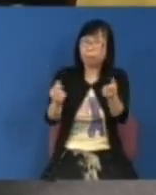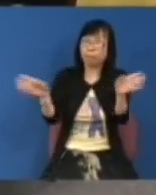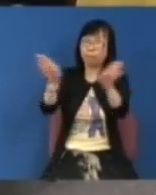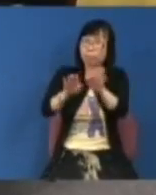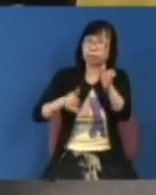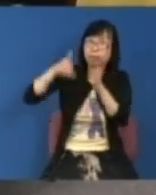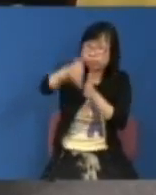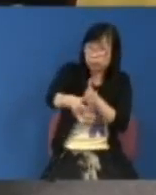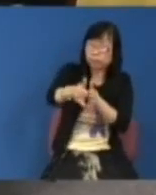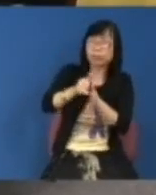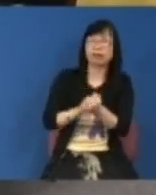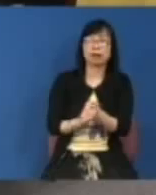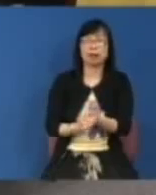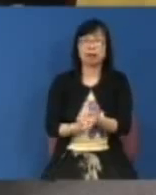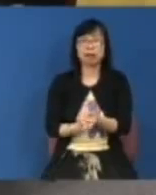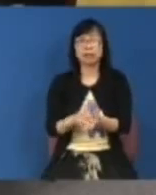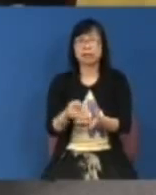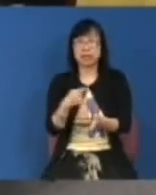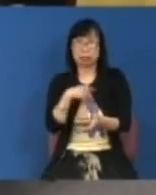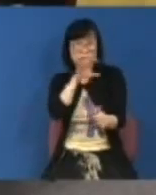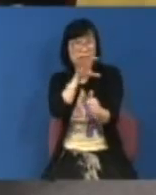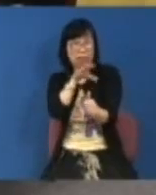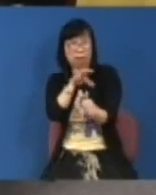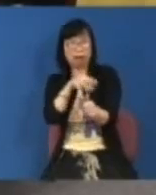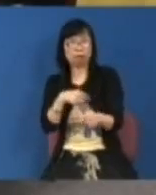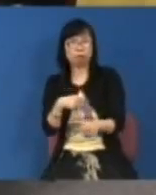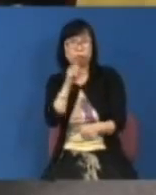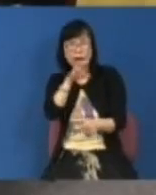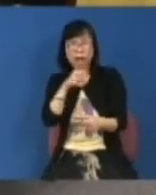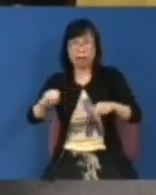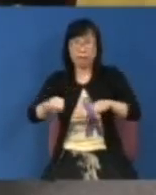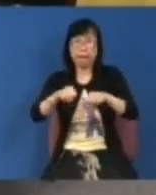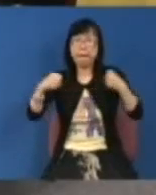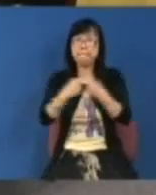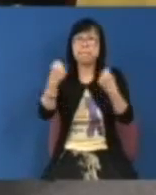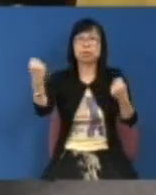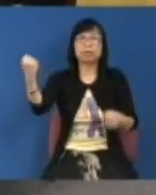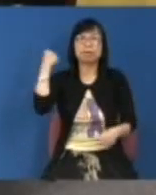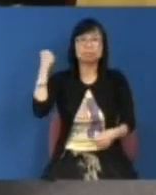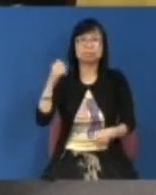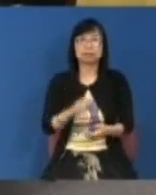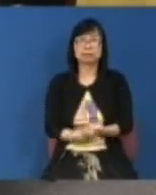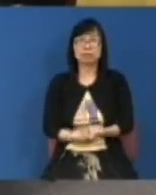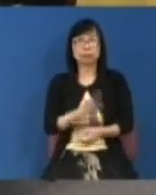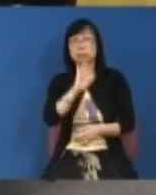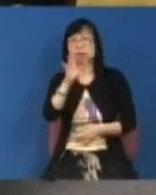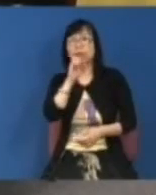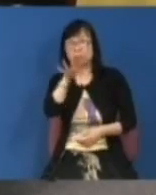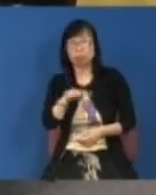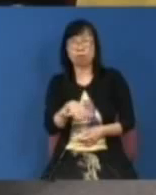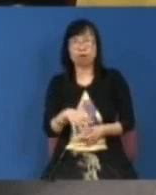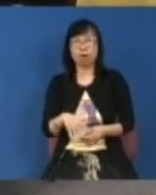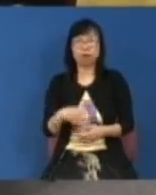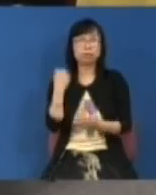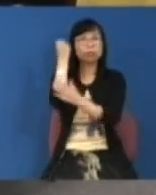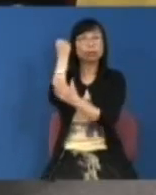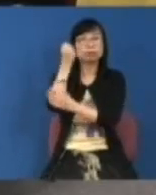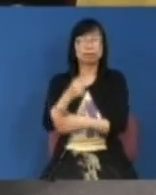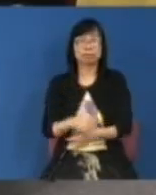佢講嘅所謂要極端譴，即係要譴責嘅暴力，我真係咁就唔使抗爭啦。呢個有乜抗爭啫？係咪仲要隱